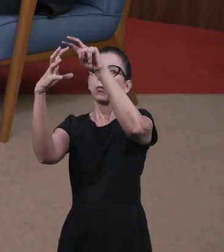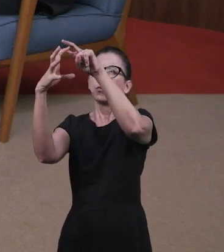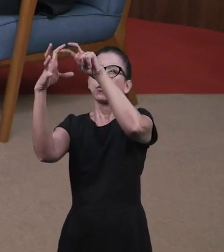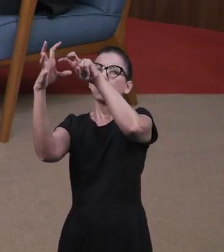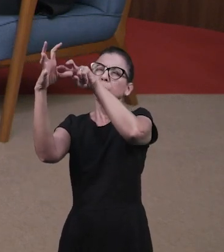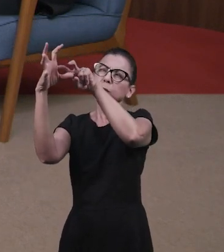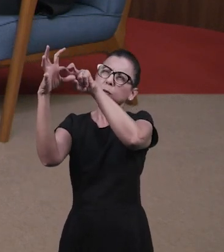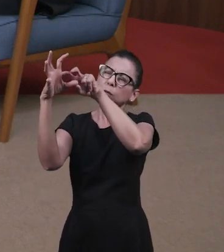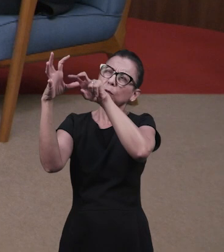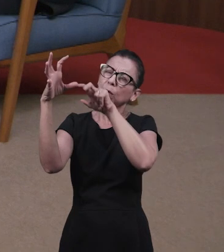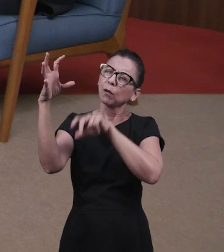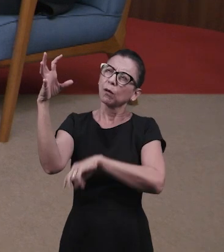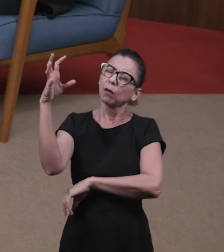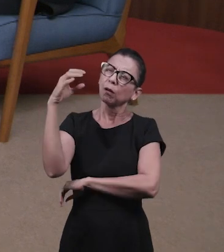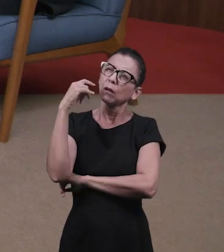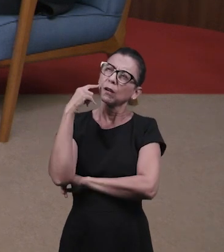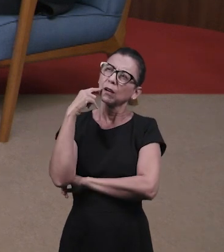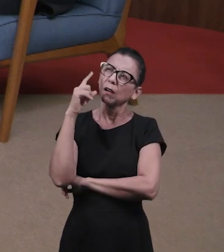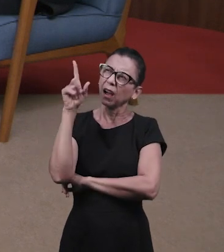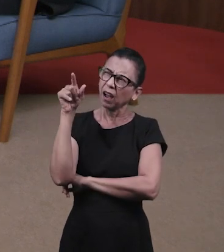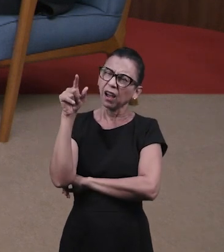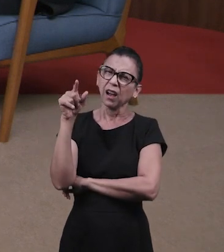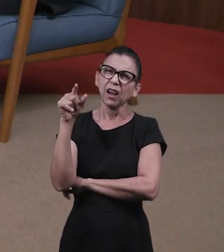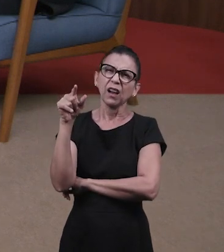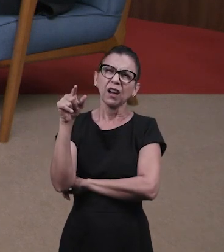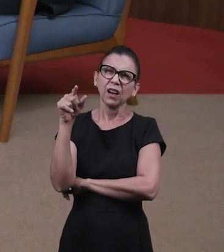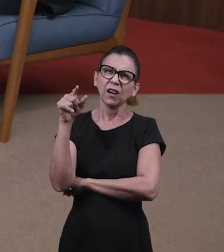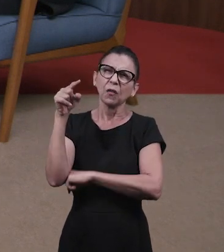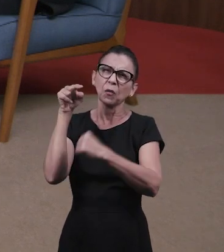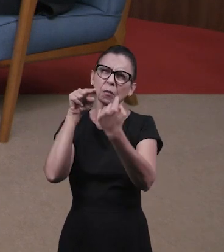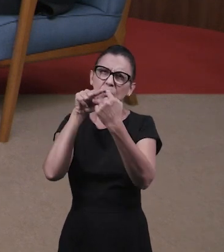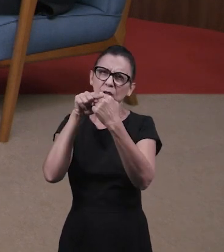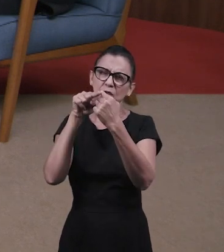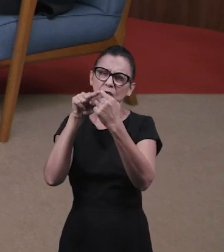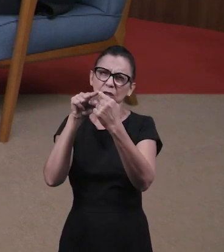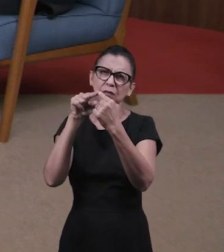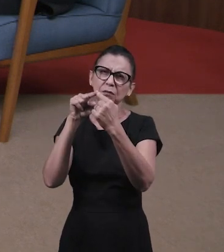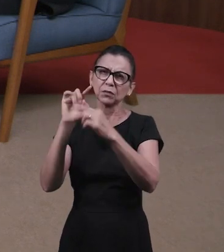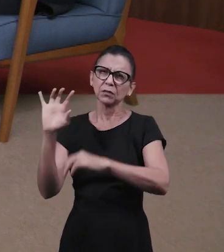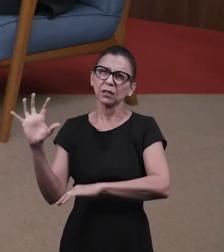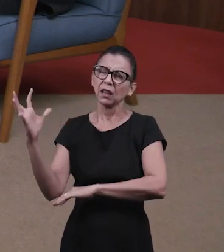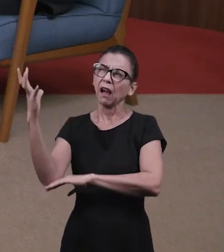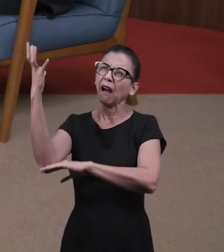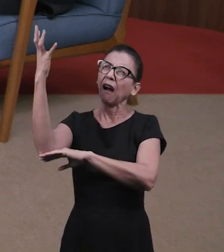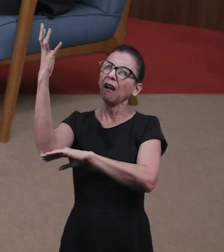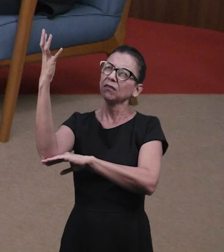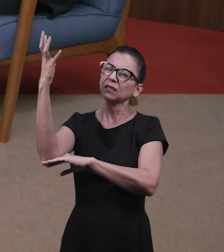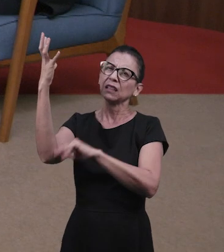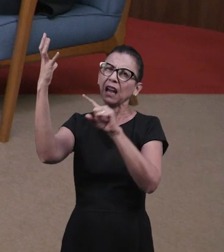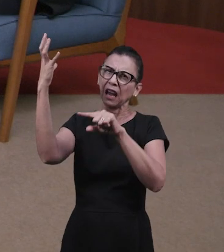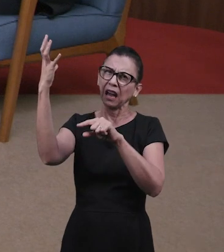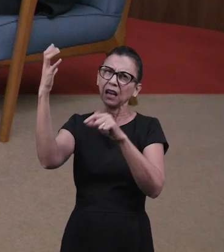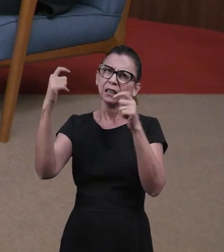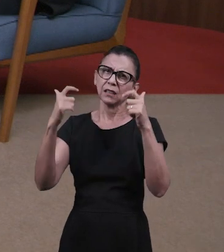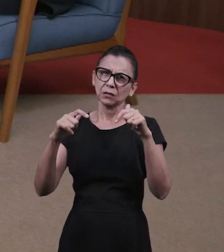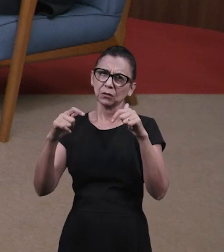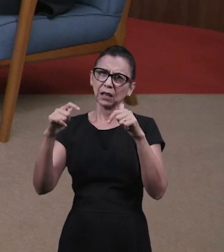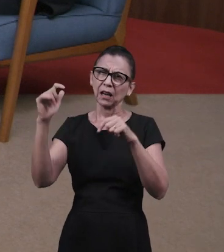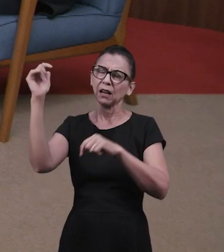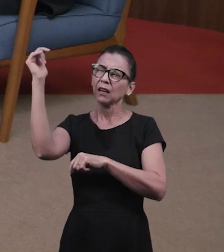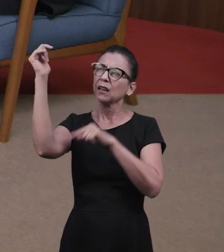d'oiseaux qui se cachent dans ses rameaux en consommant ses fruits? Non, cela est l'opposition à la